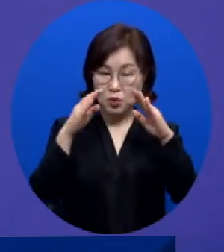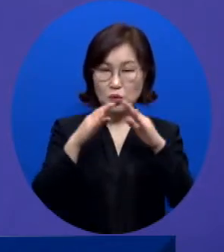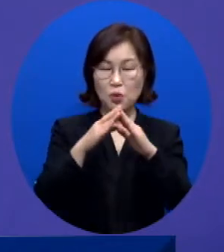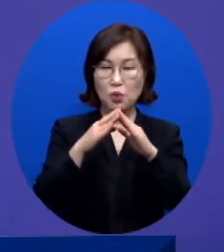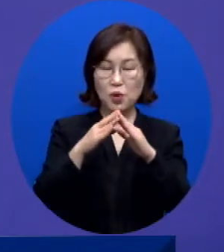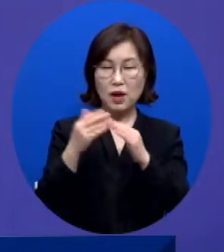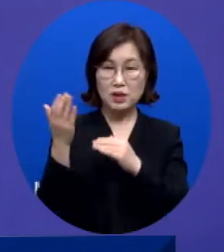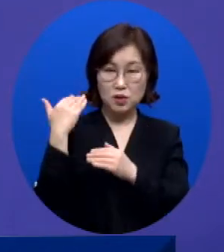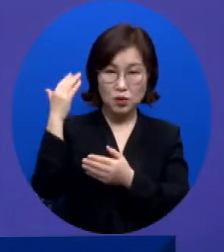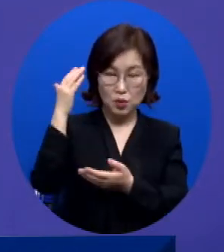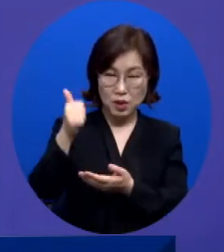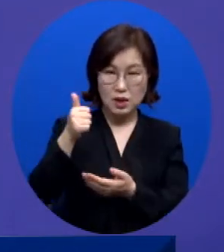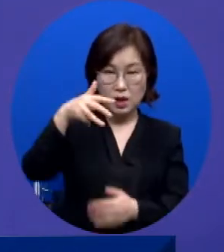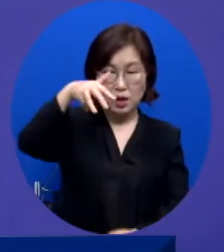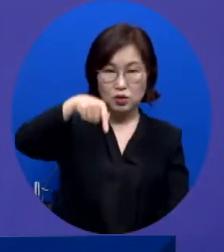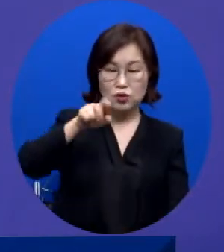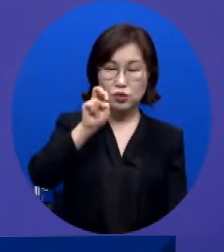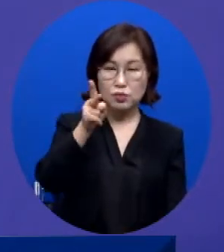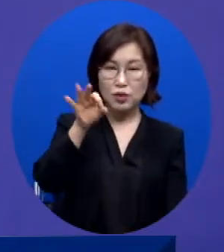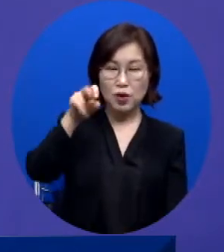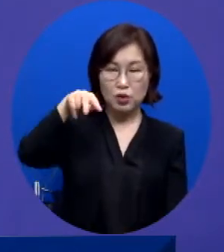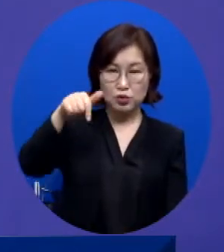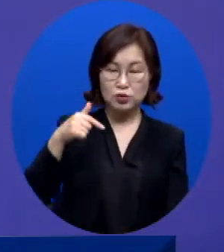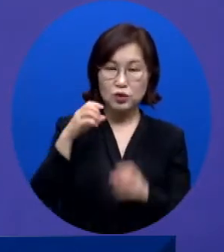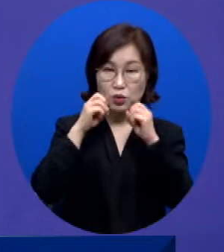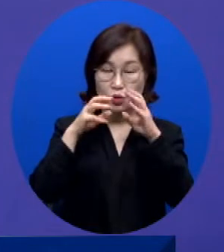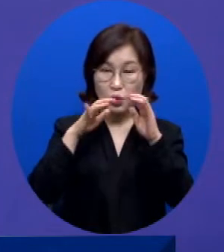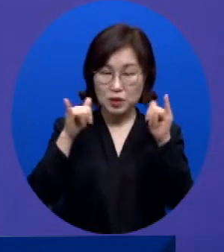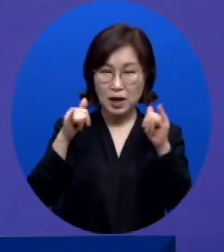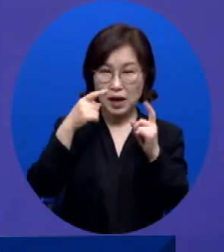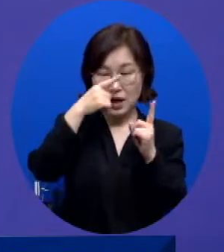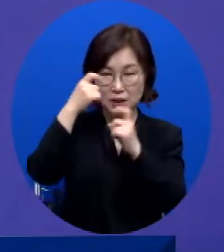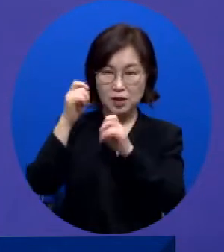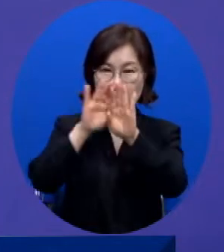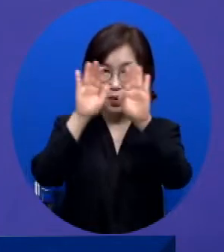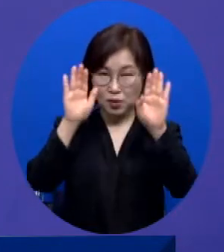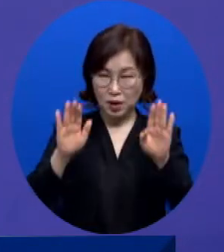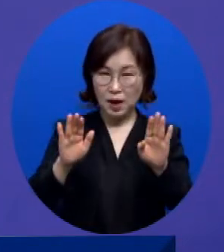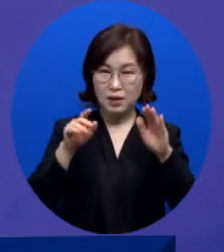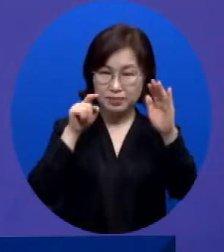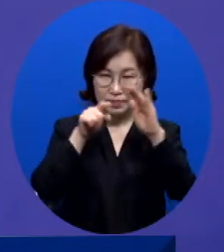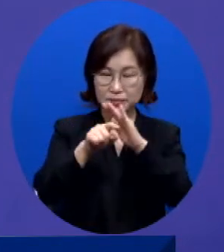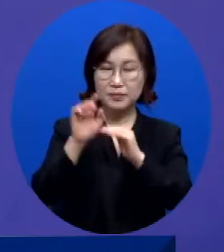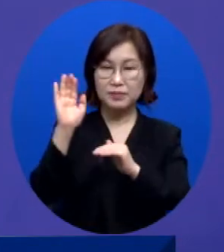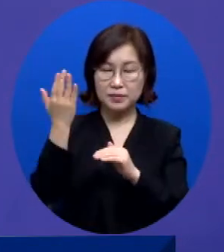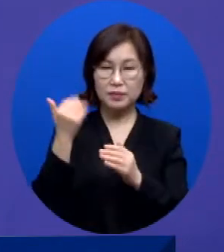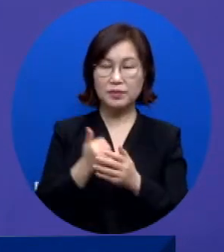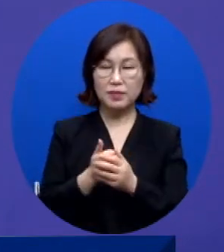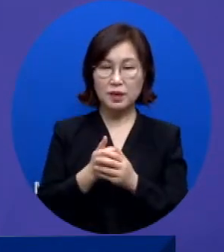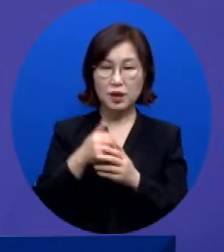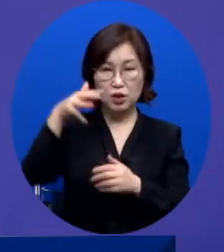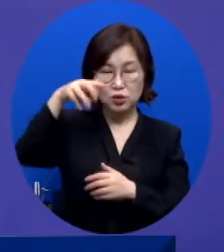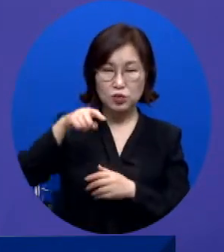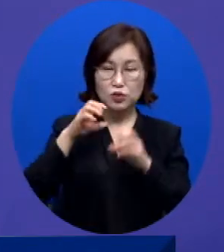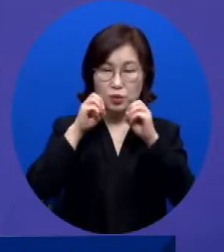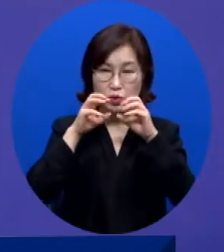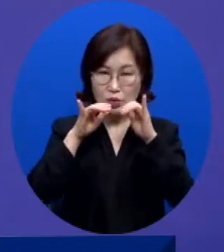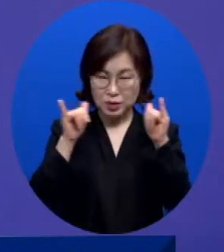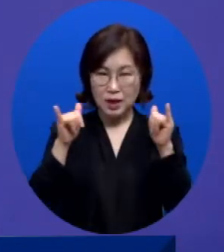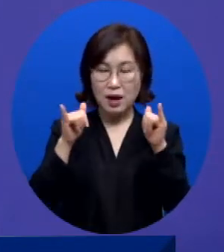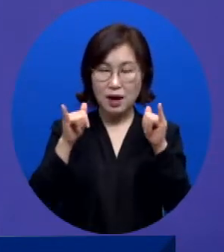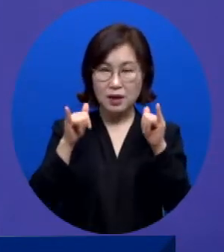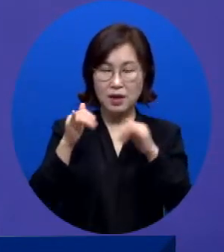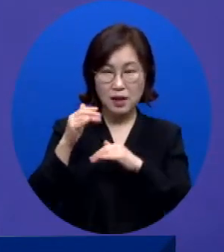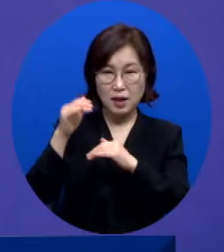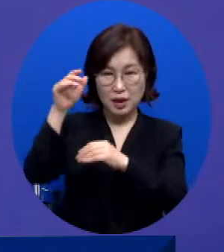총회장들이 추명순 전도사 기념관을 찾았습니다. 섬 선교에 헌신한 추명순 전도사의 발자취를 따라가는 시간을